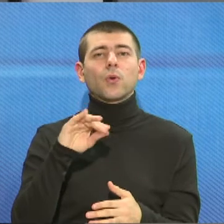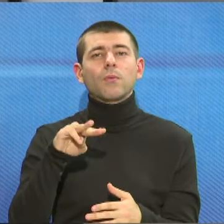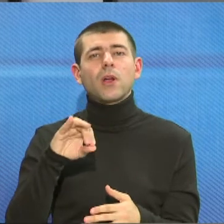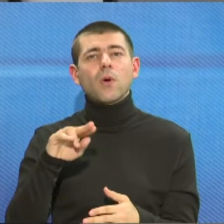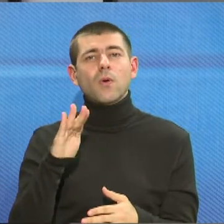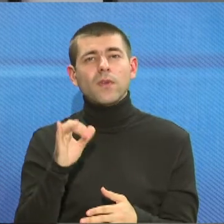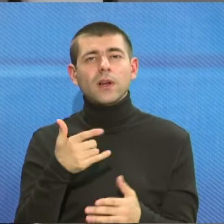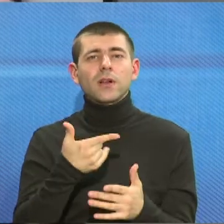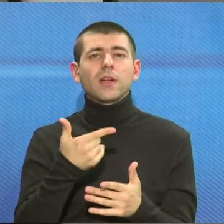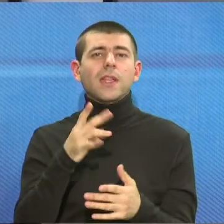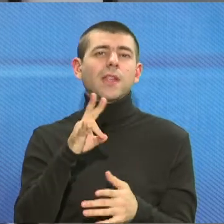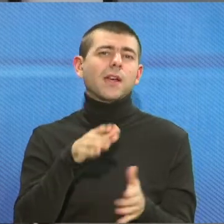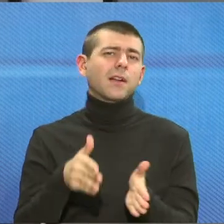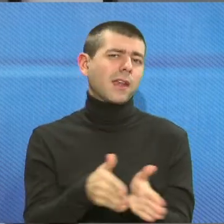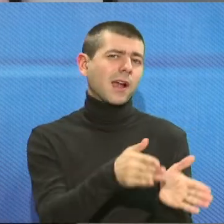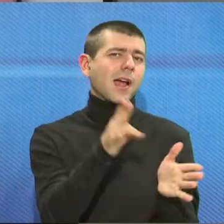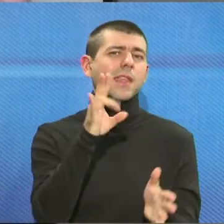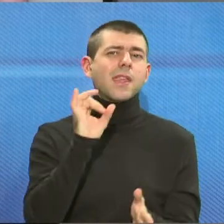Нёману, и там